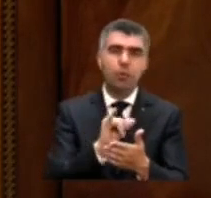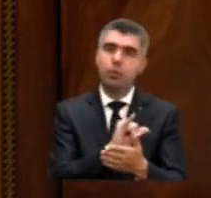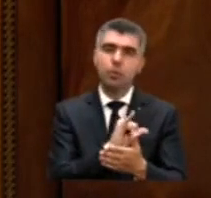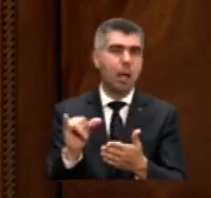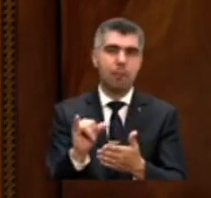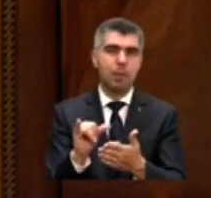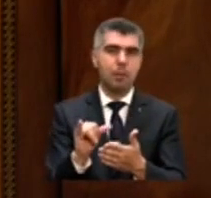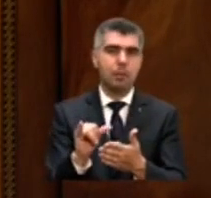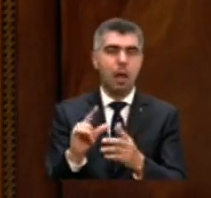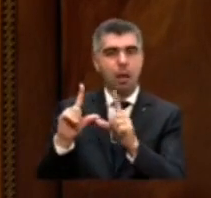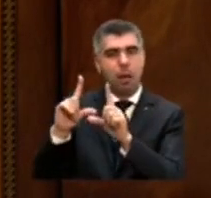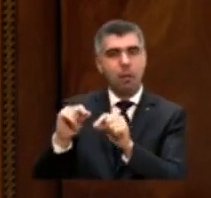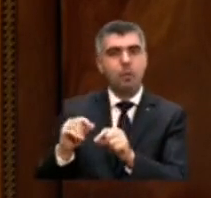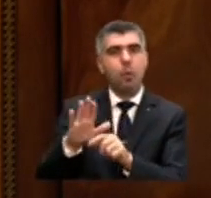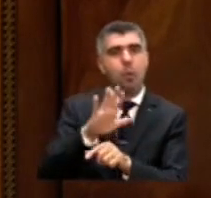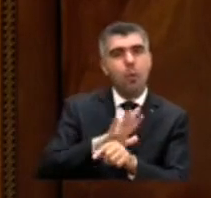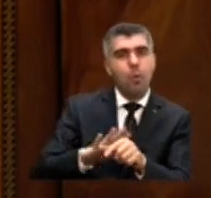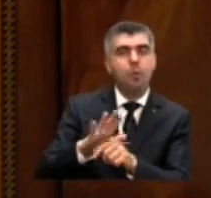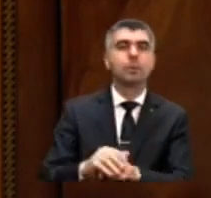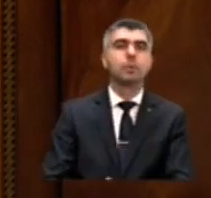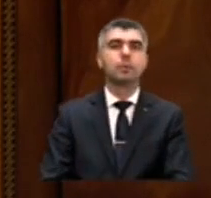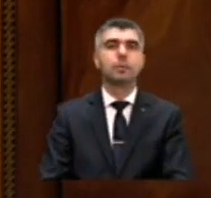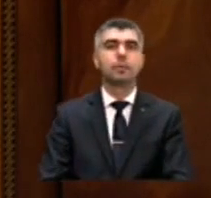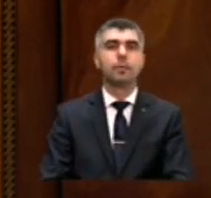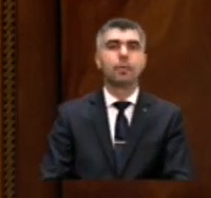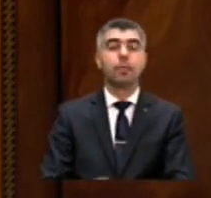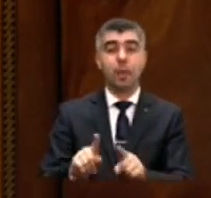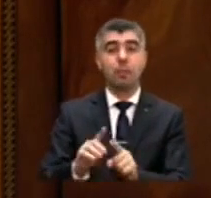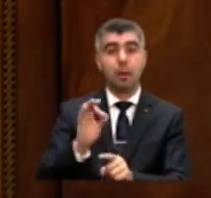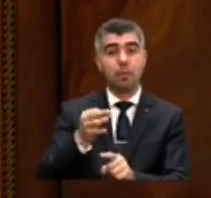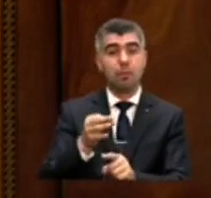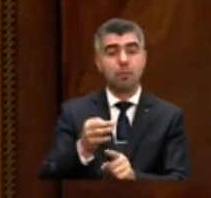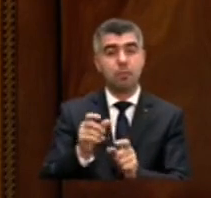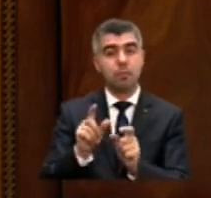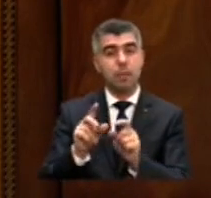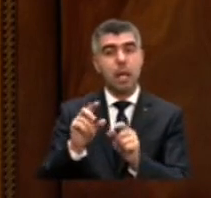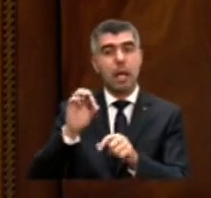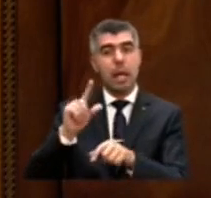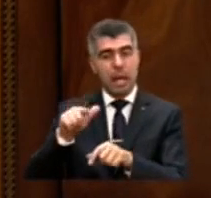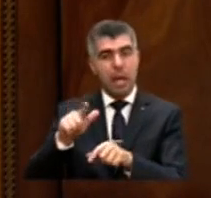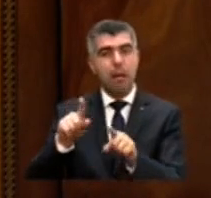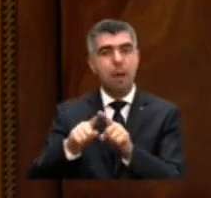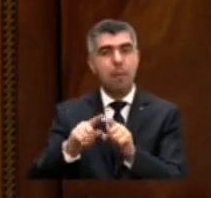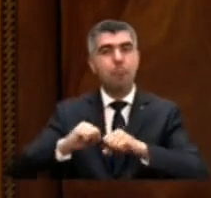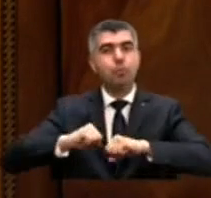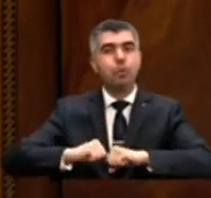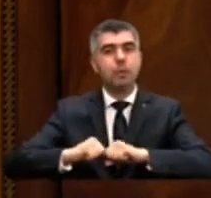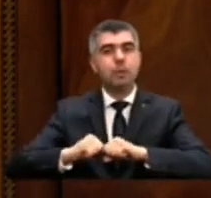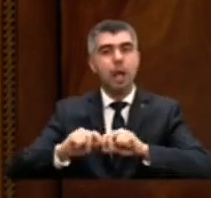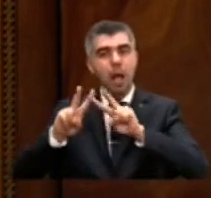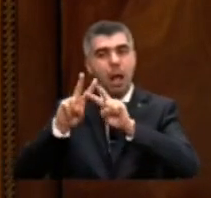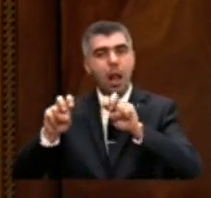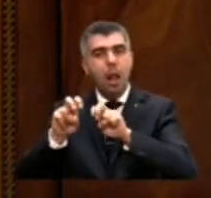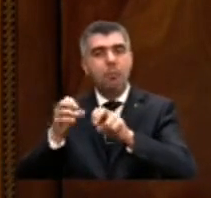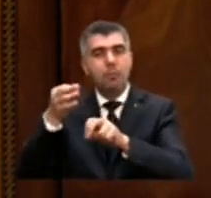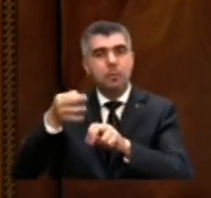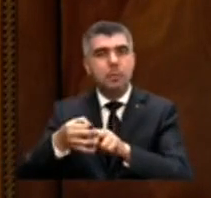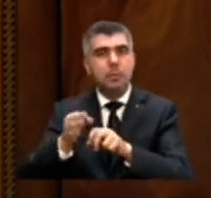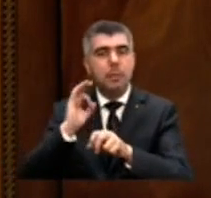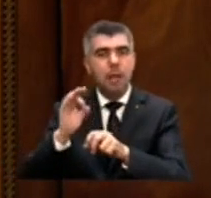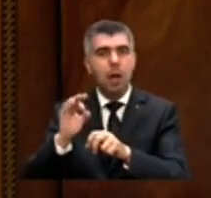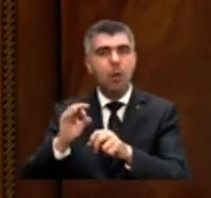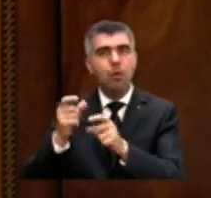للاقتصاد، بالإضافة إلى تكريس دور هيئة المراقبة والتقنين وتعزيز استقلاليتها من أجل تنافسية